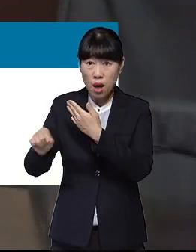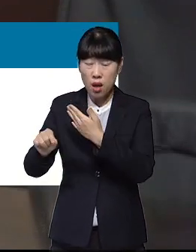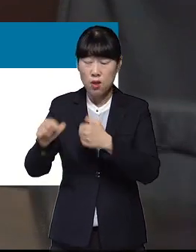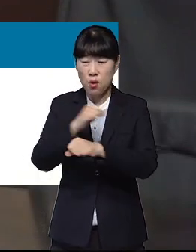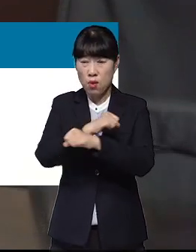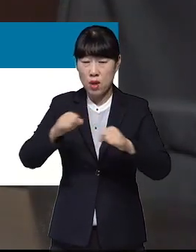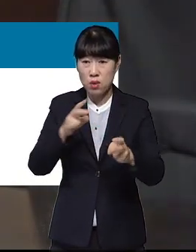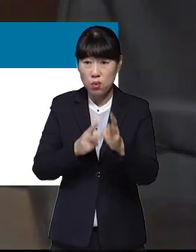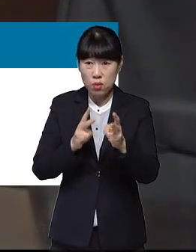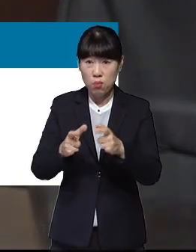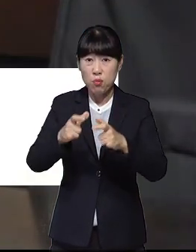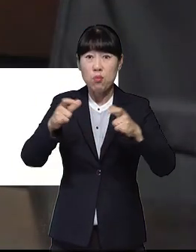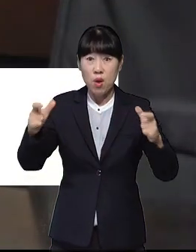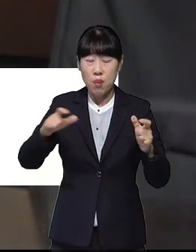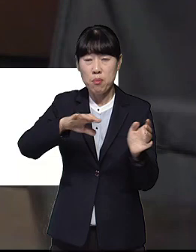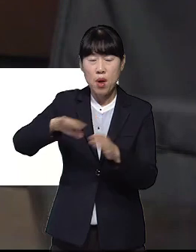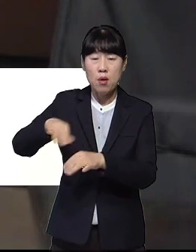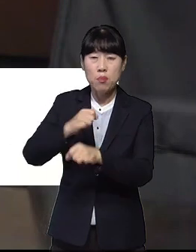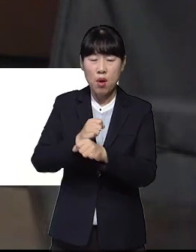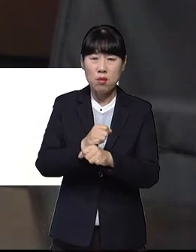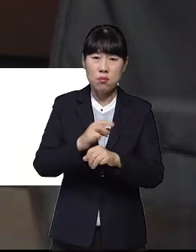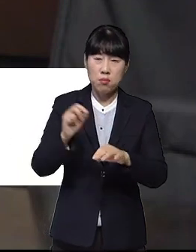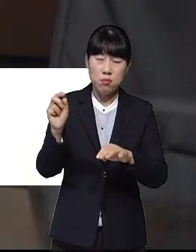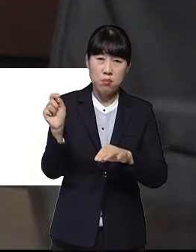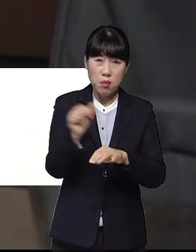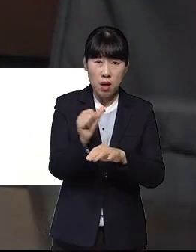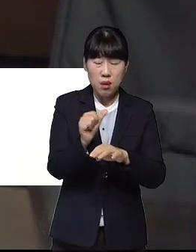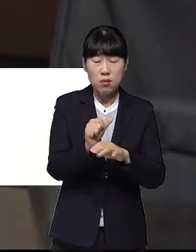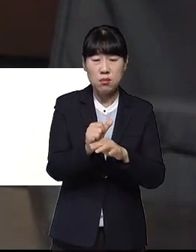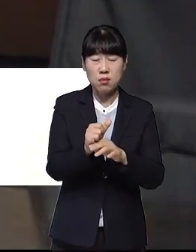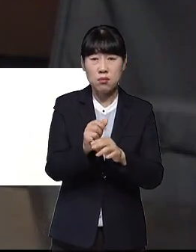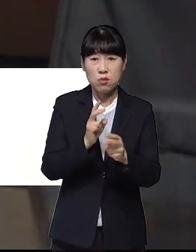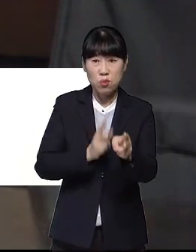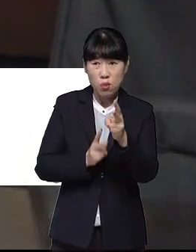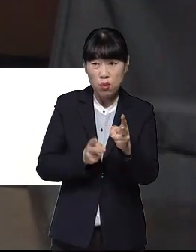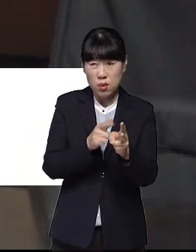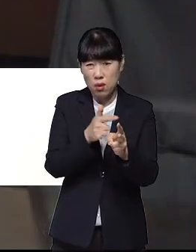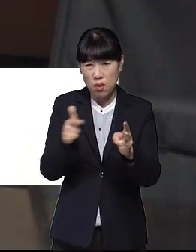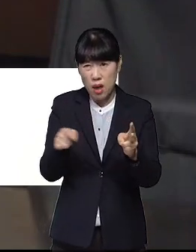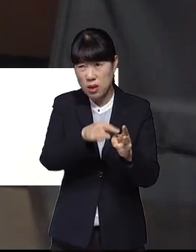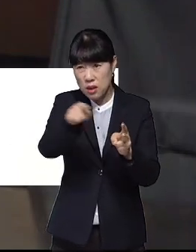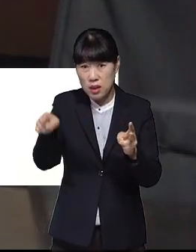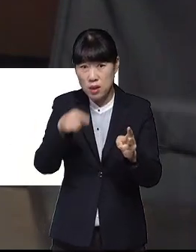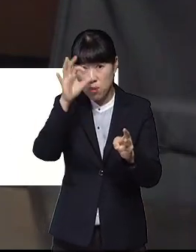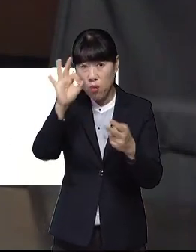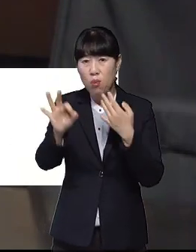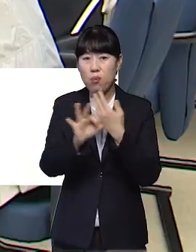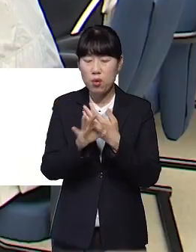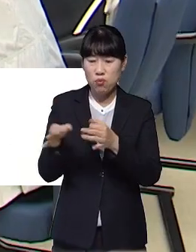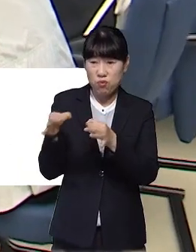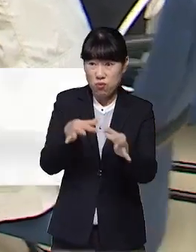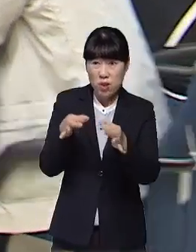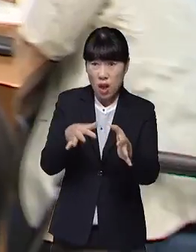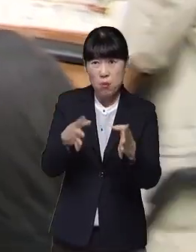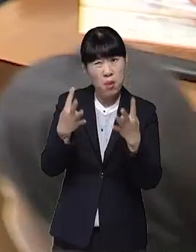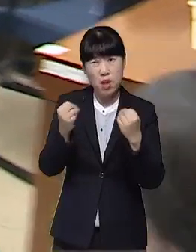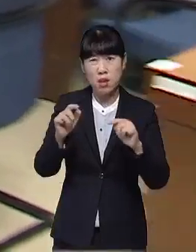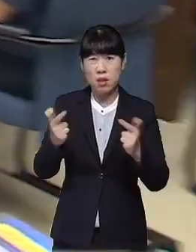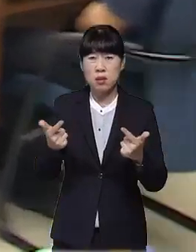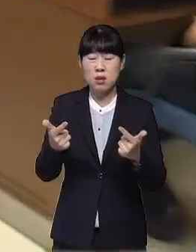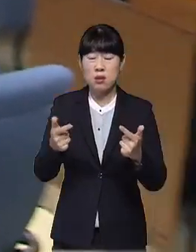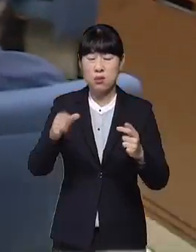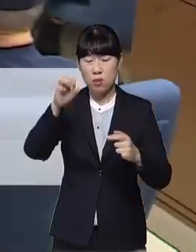확대를 제외하고는 고속철도망이라든가 이런 여러 가지 투자에 대한 부분은 사실은 별로 이렇게 보이지 않거든요. 그래서 광주와